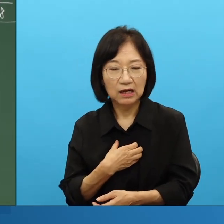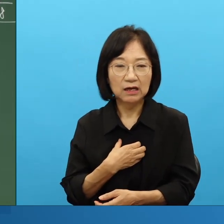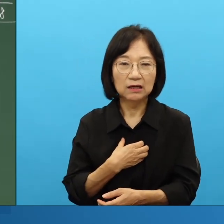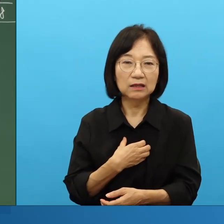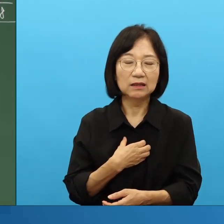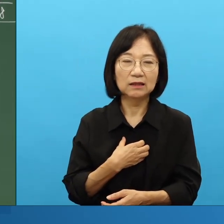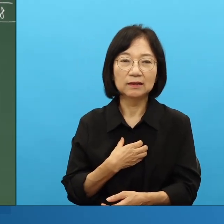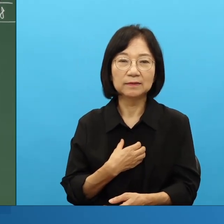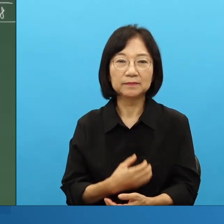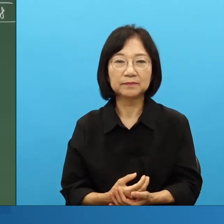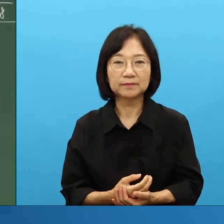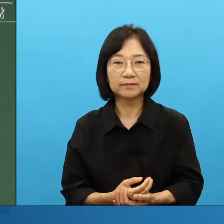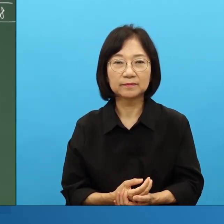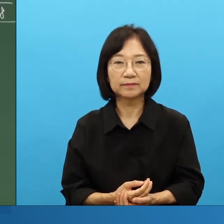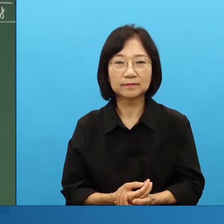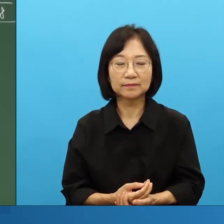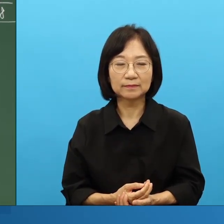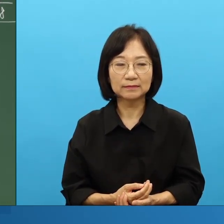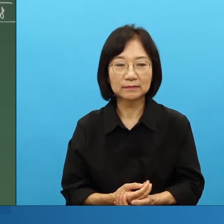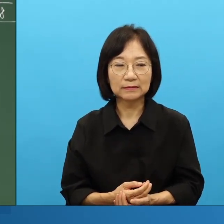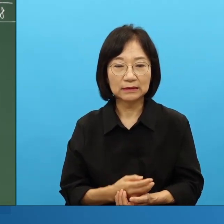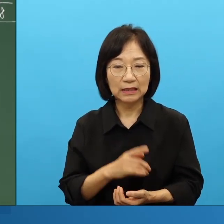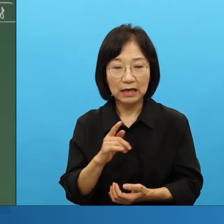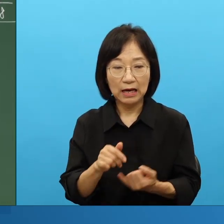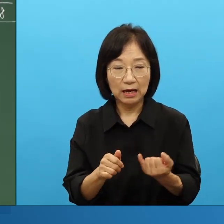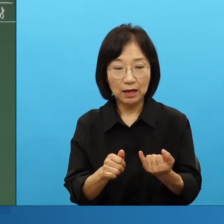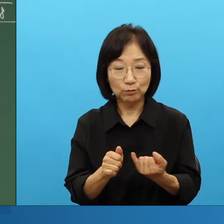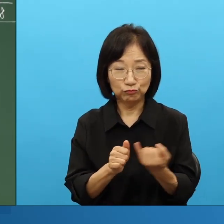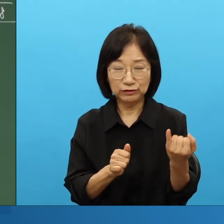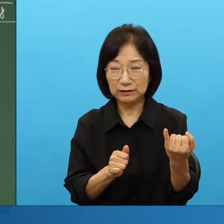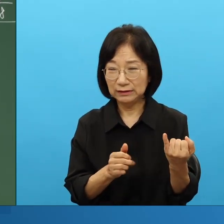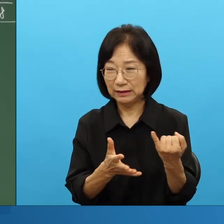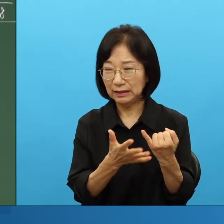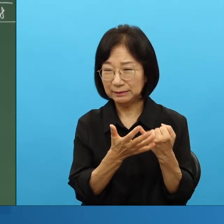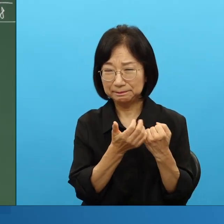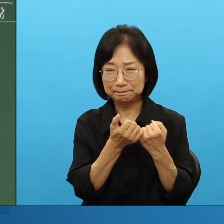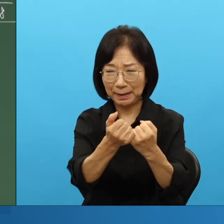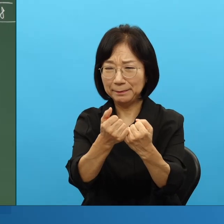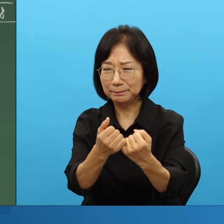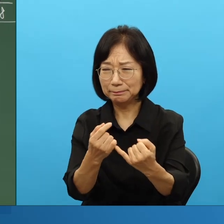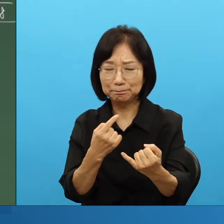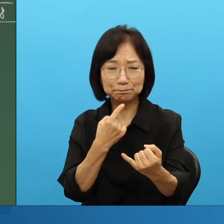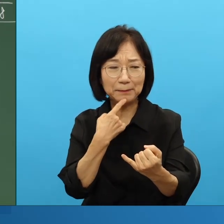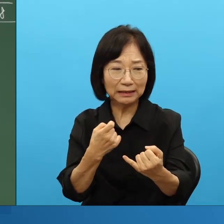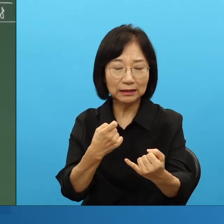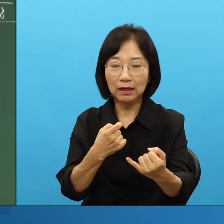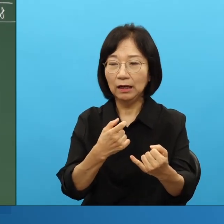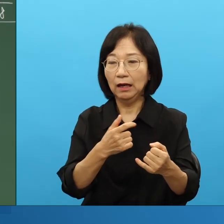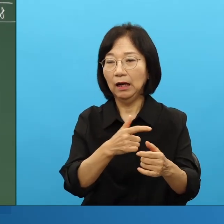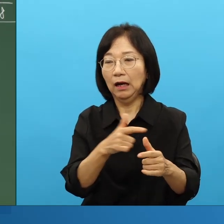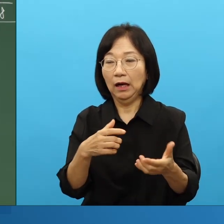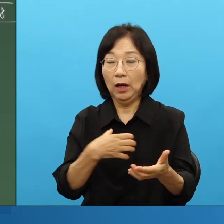到这儿到那儿全部都是危机。 아주 잘못하면 또 마누라 뺏기고 죽을 뻔 당하고 막 이거 계속.